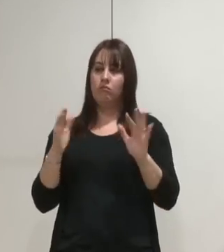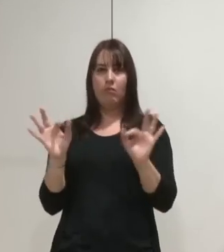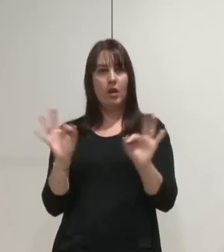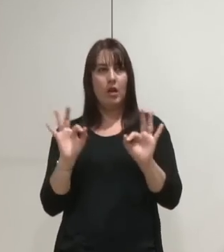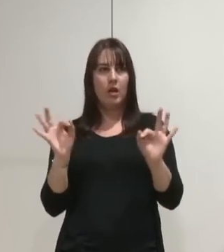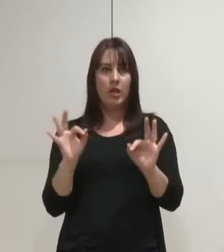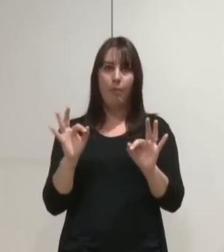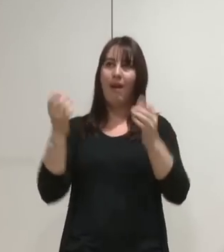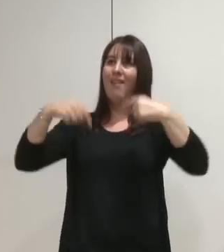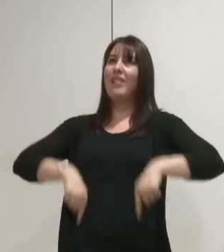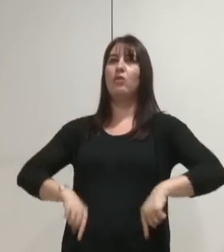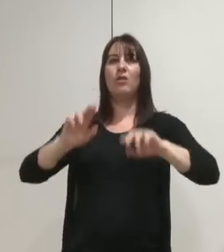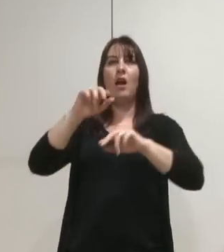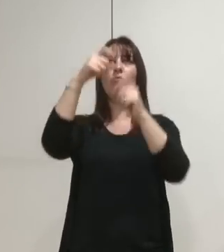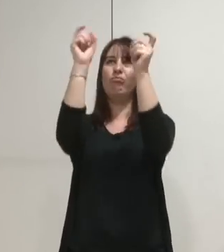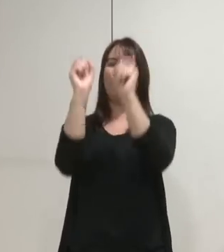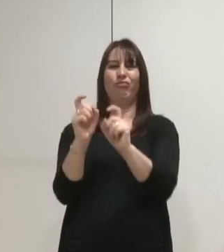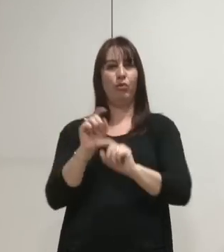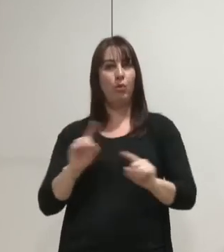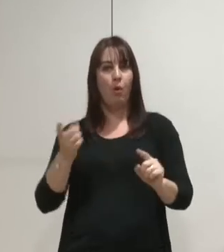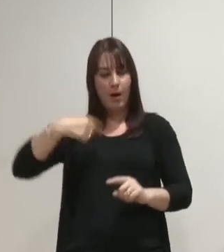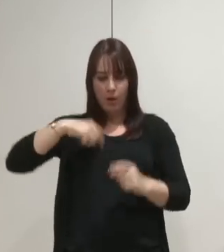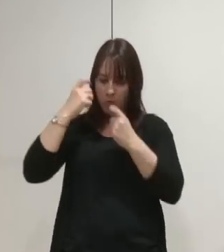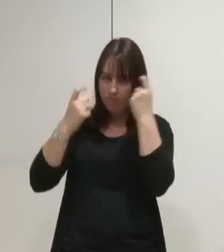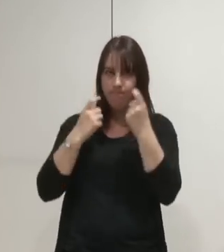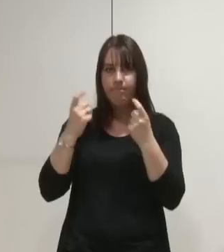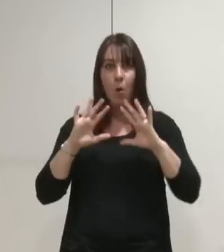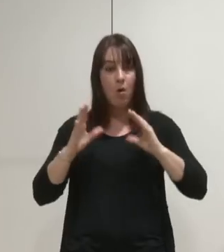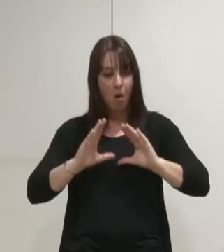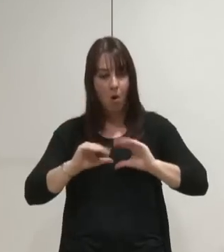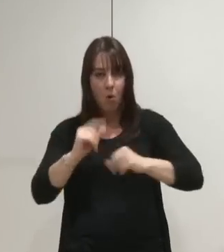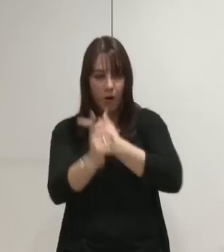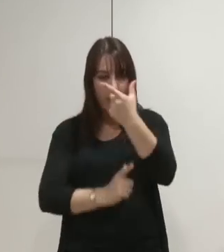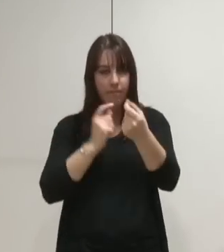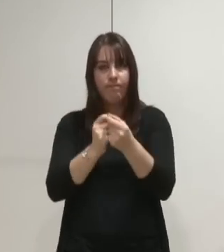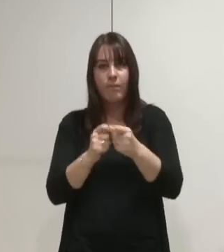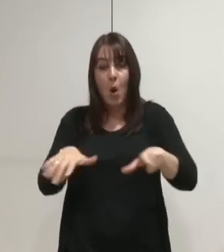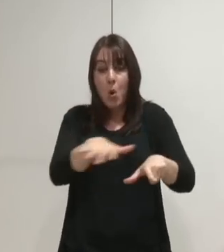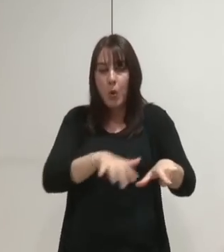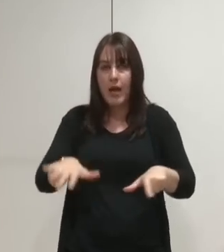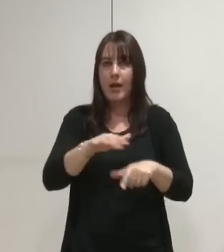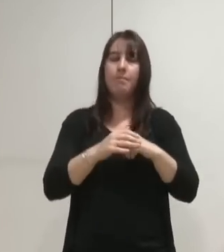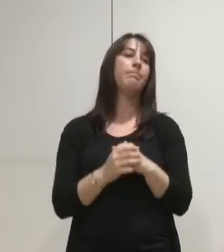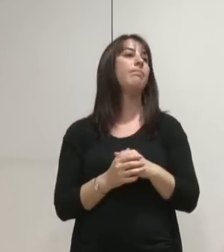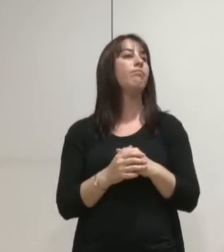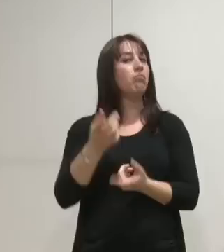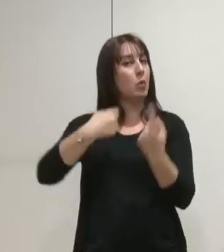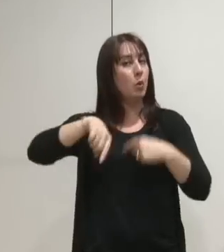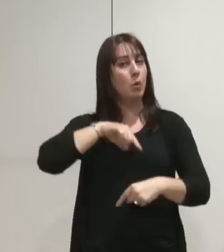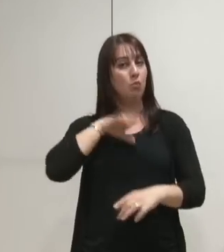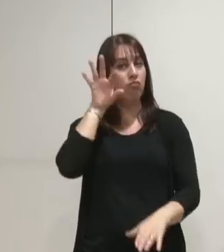l'État au moins au niveau national à nous après de voir comment les choses se répercutent localement nous voterons